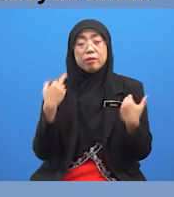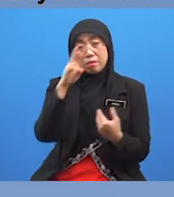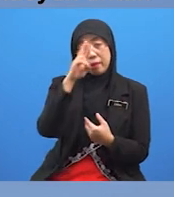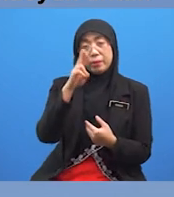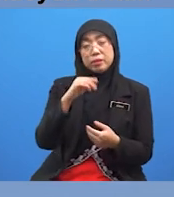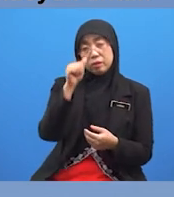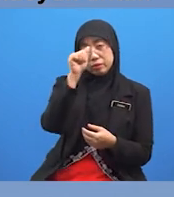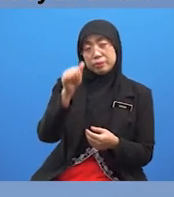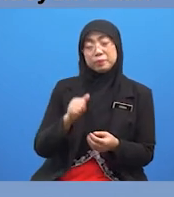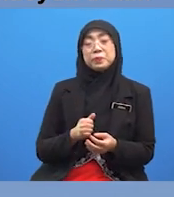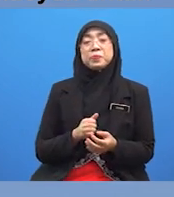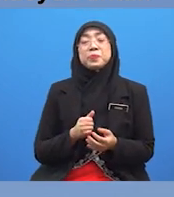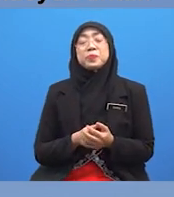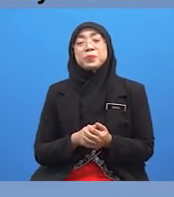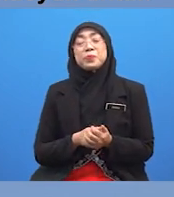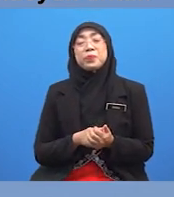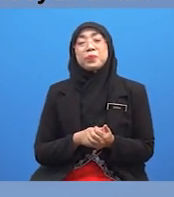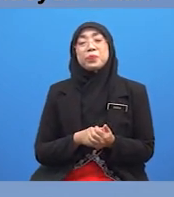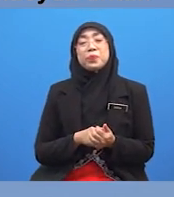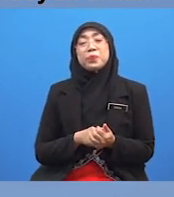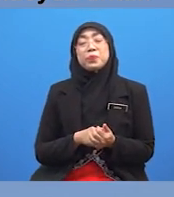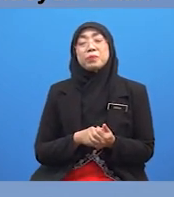Allah Subhanahu Wa Taala kurniakan.